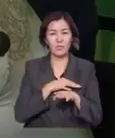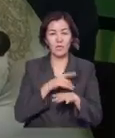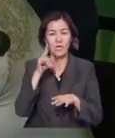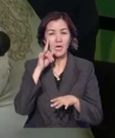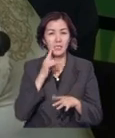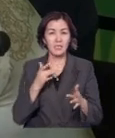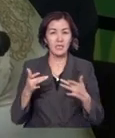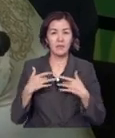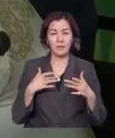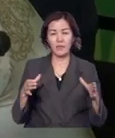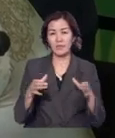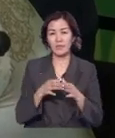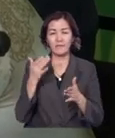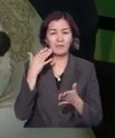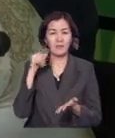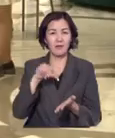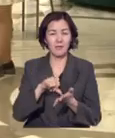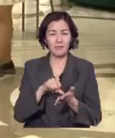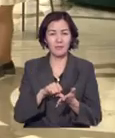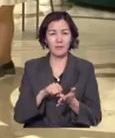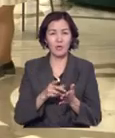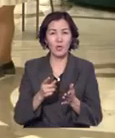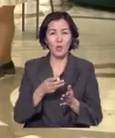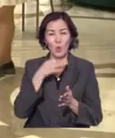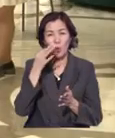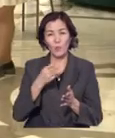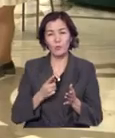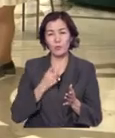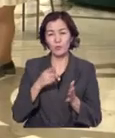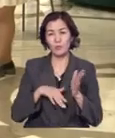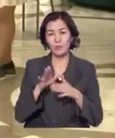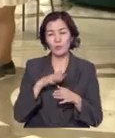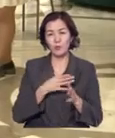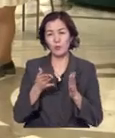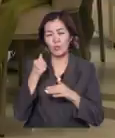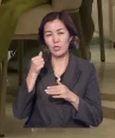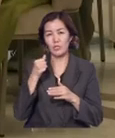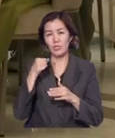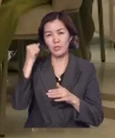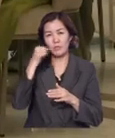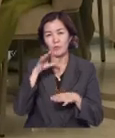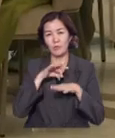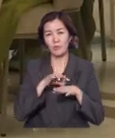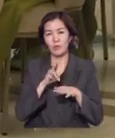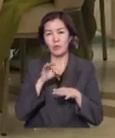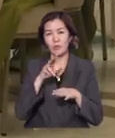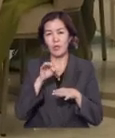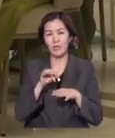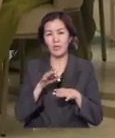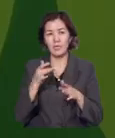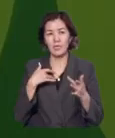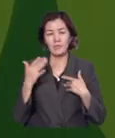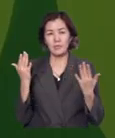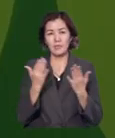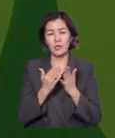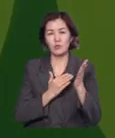игі шараға әр жолы қалмай қатысып, тәжірибелерін шыңдап келеді. Өткен жолғы Ташкентте болған форумда құлагер қойылымы әділқазылар